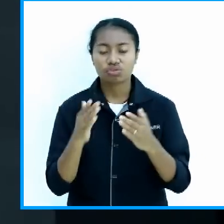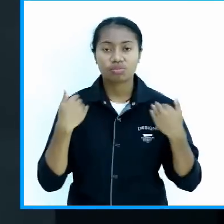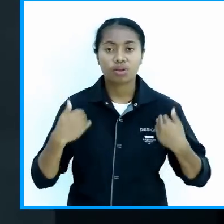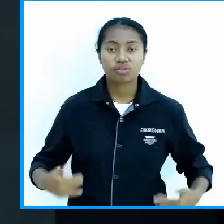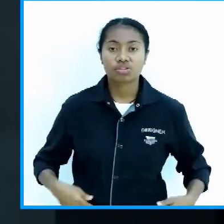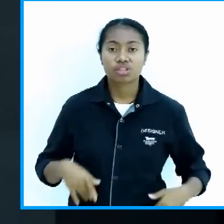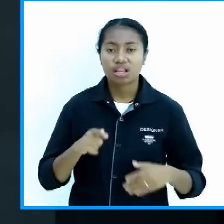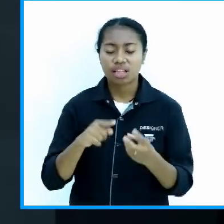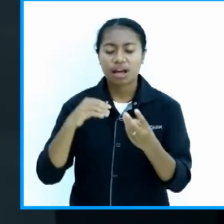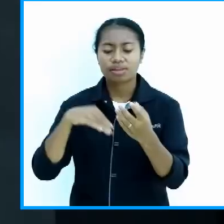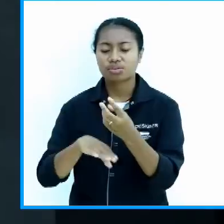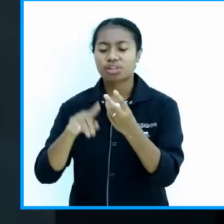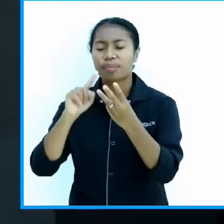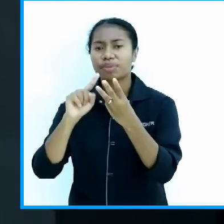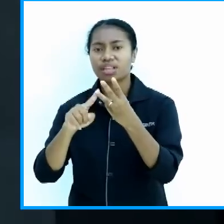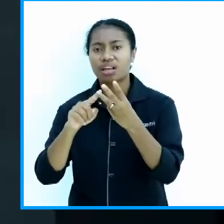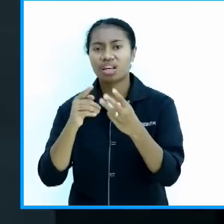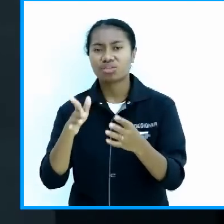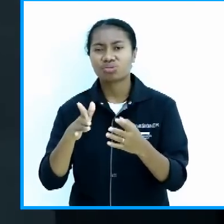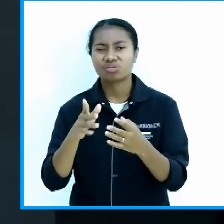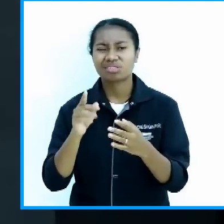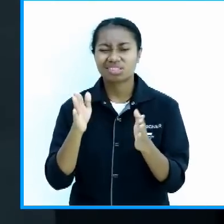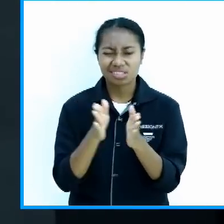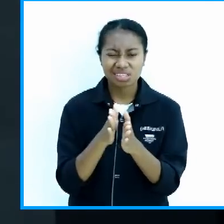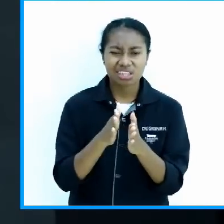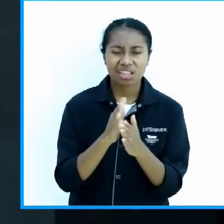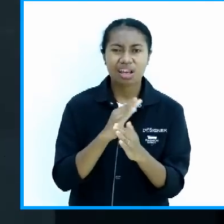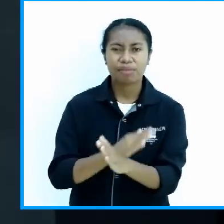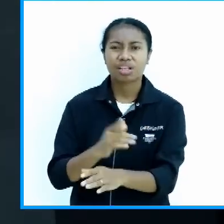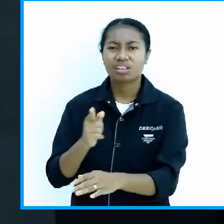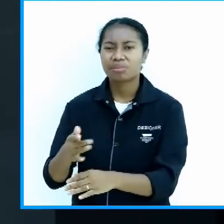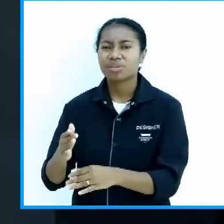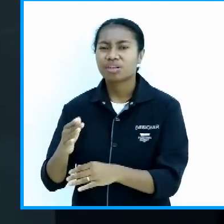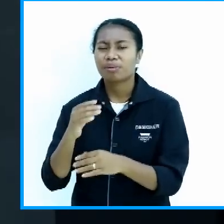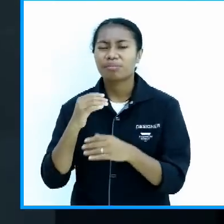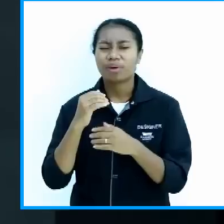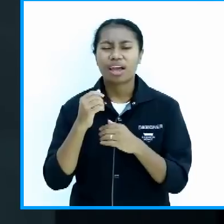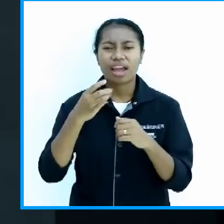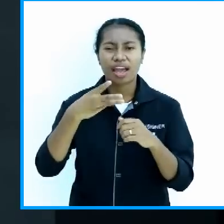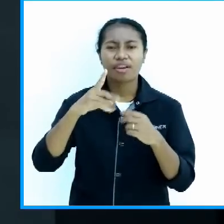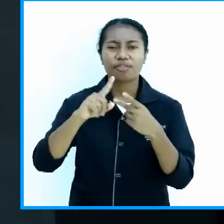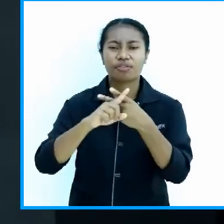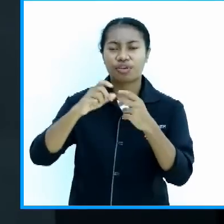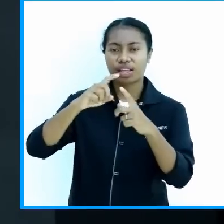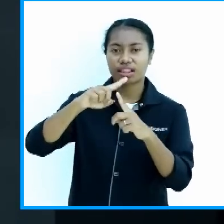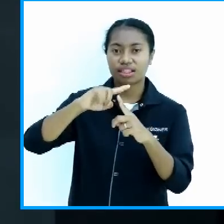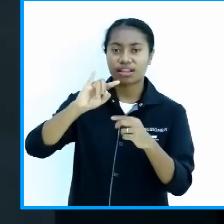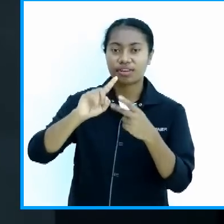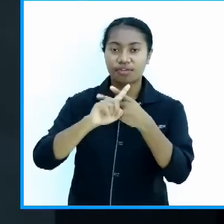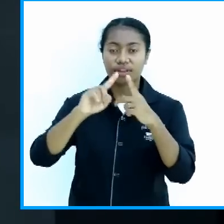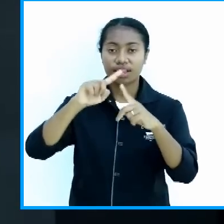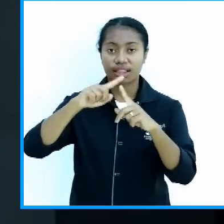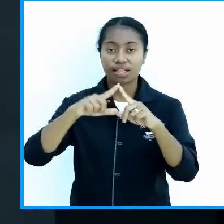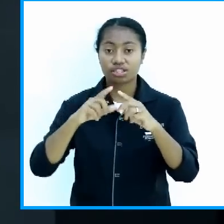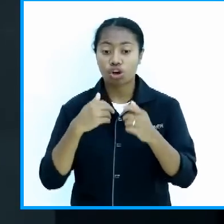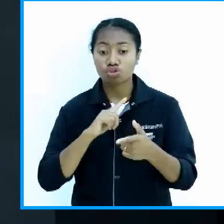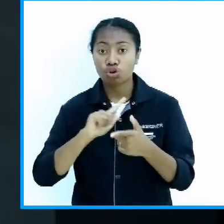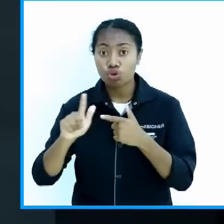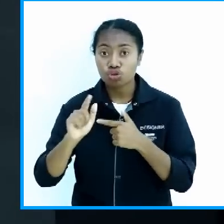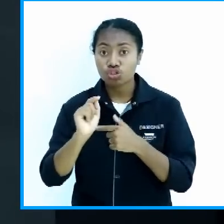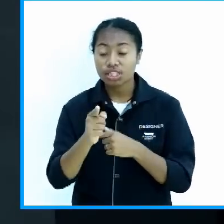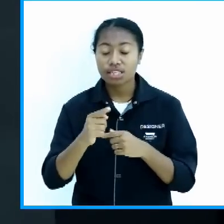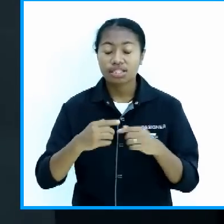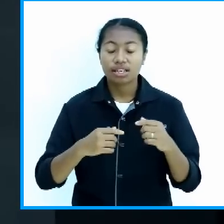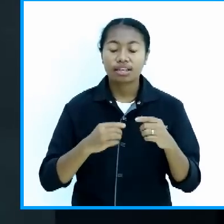itu fokus sedikit ke keamanan tapi lebih fokus ke efektifan dari vaksin. Jadi artinya kalau dia sudah lulus tahap 3,